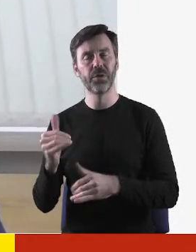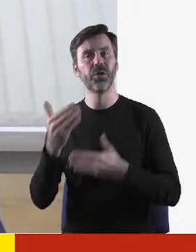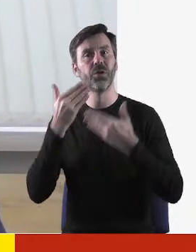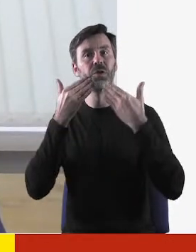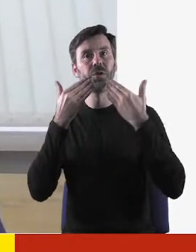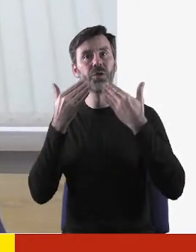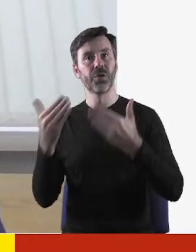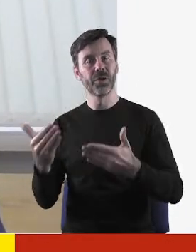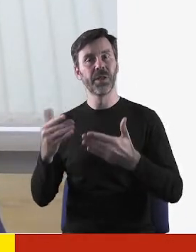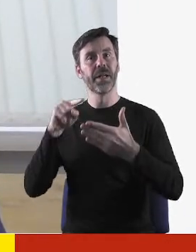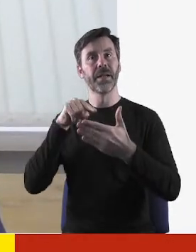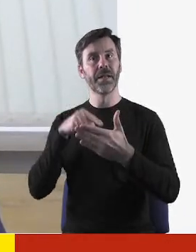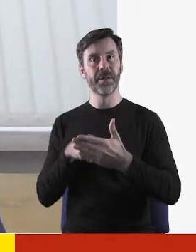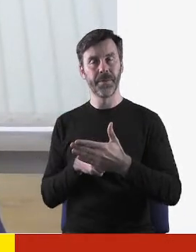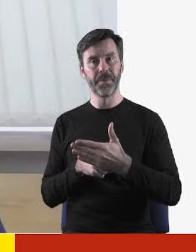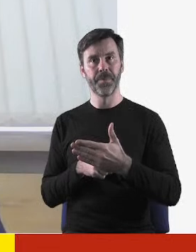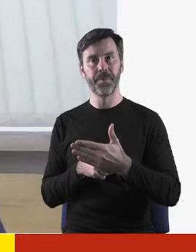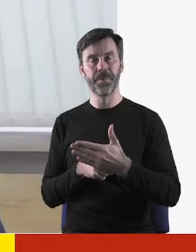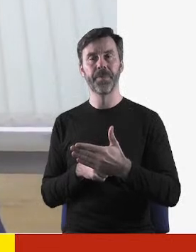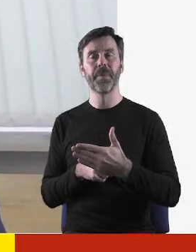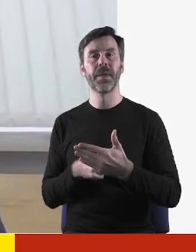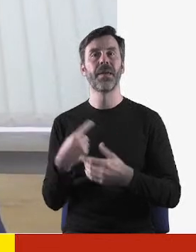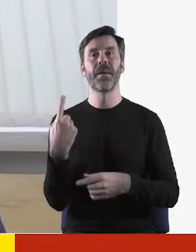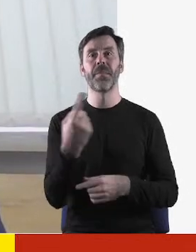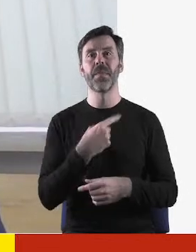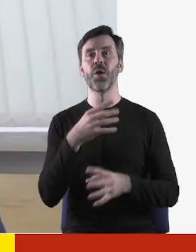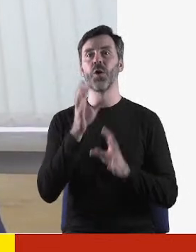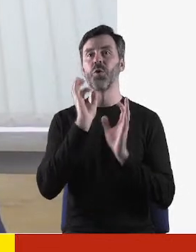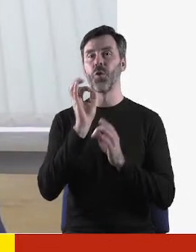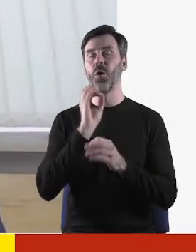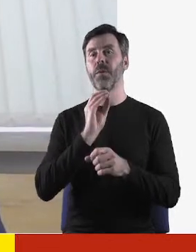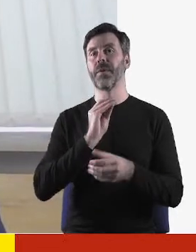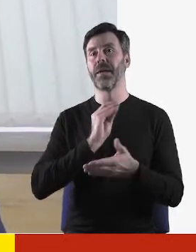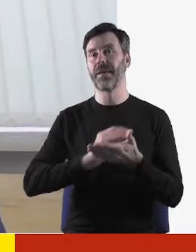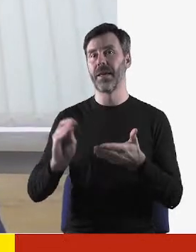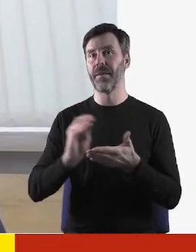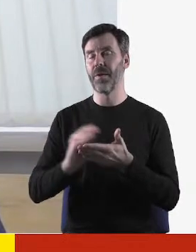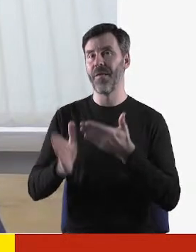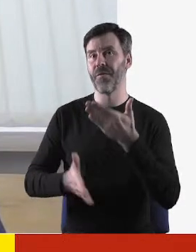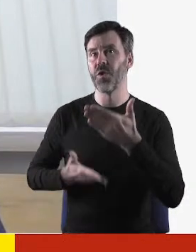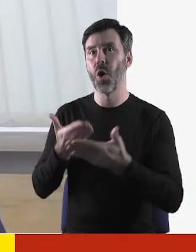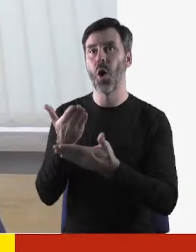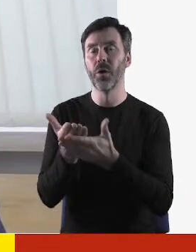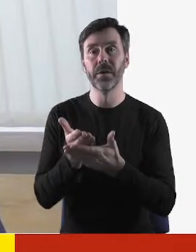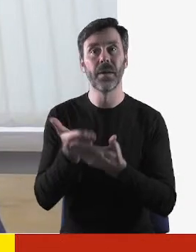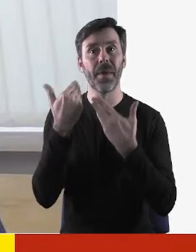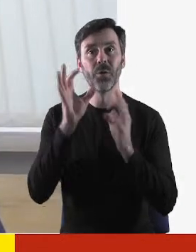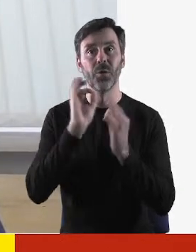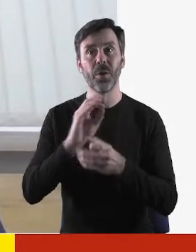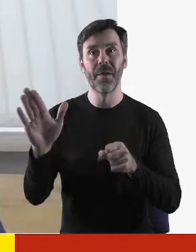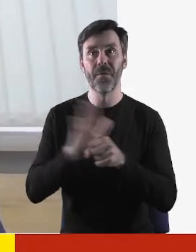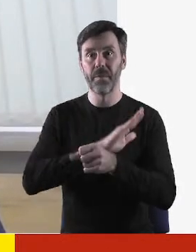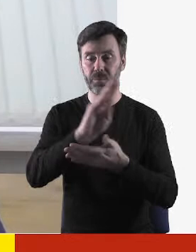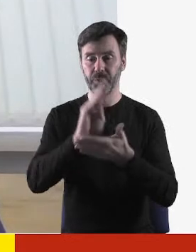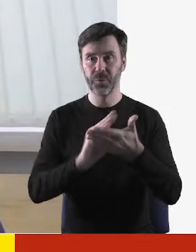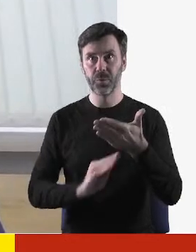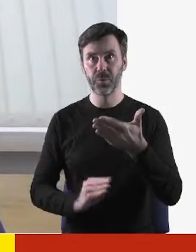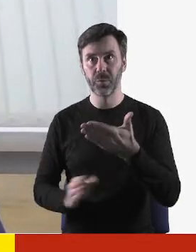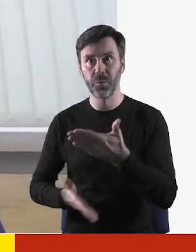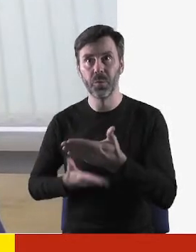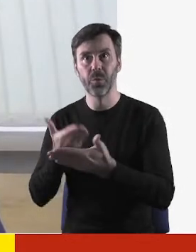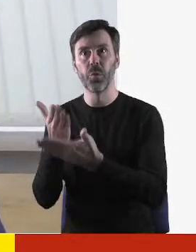wypełniliśmy dobrze wniosek, udało się uzyskać